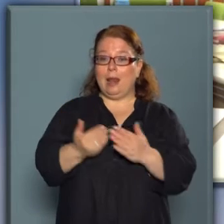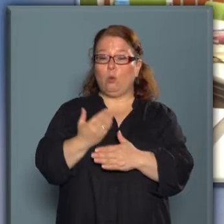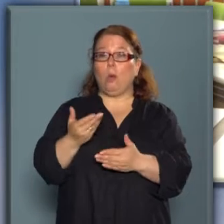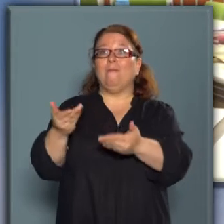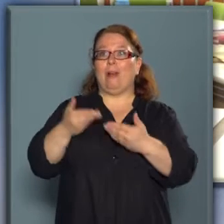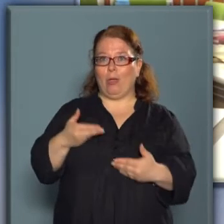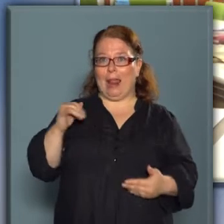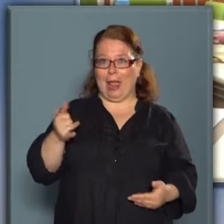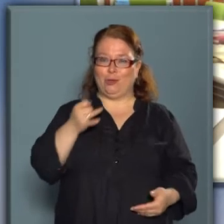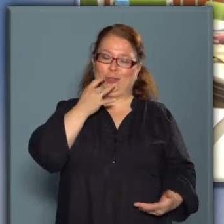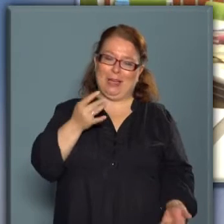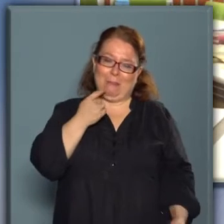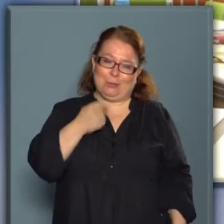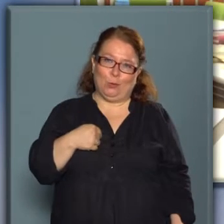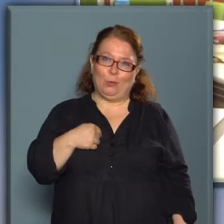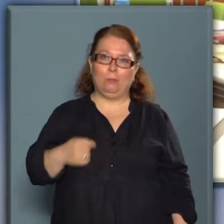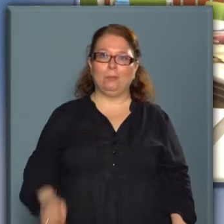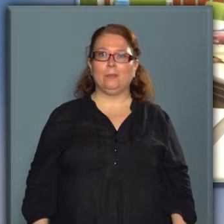legújabb felajánlások, mondjuk úgy.